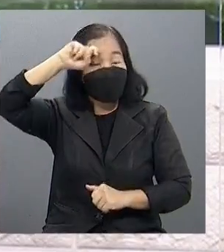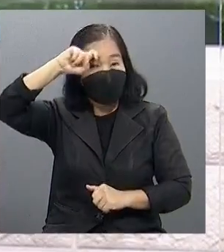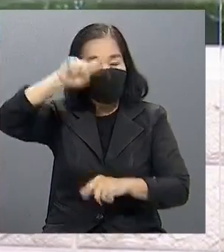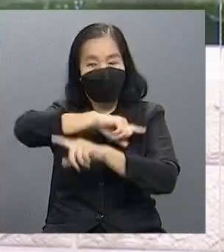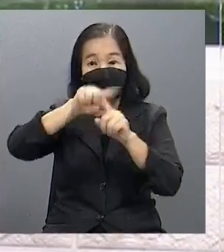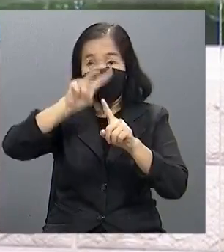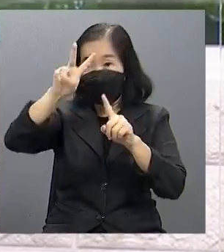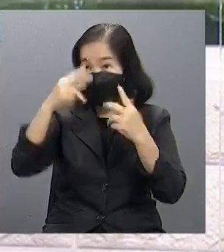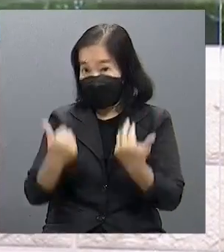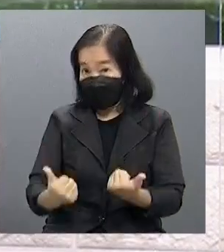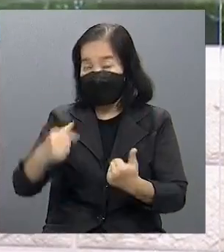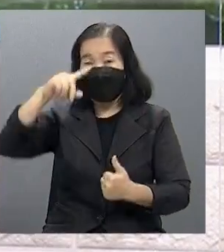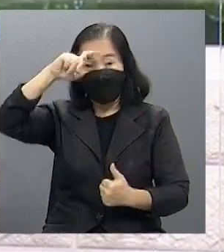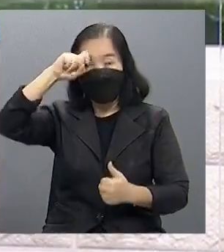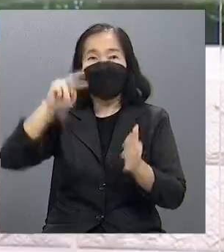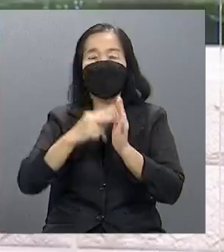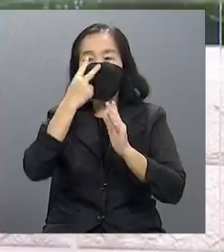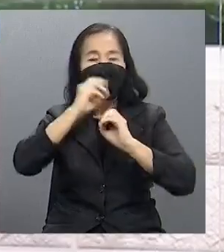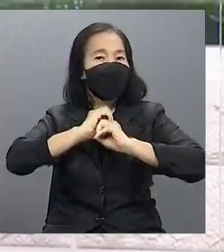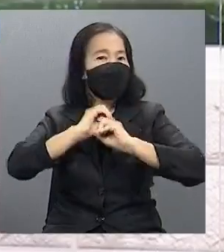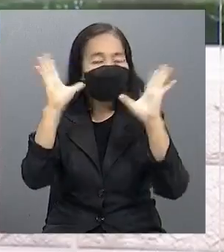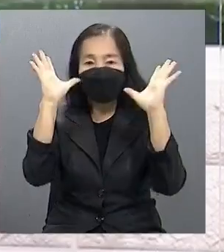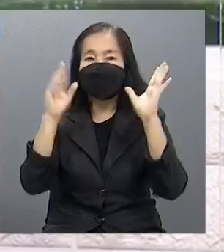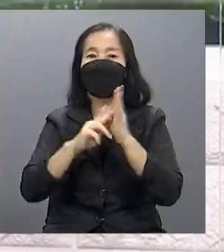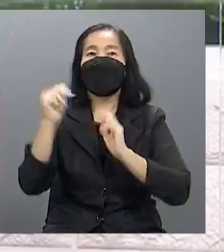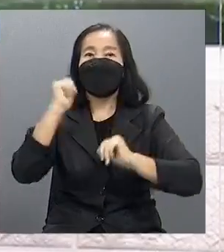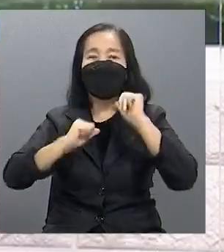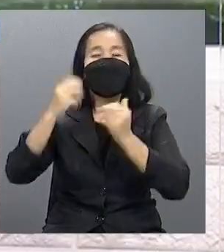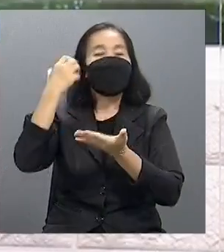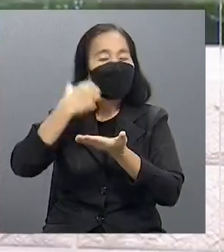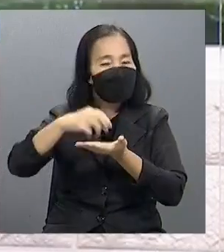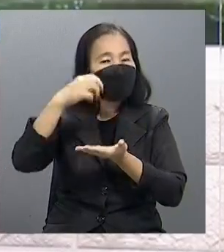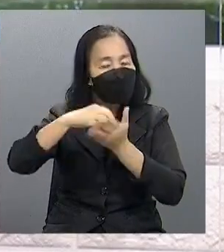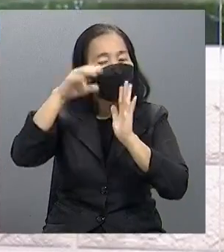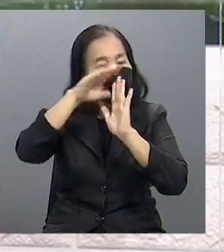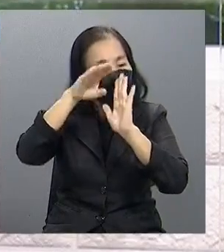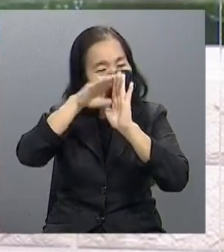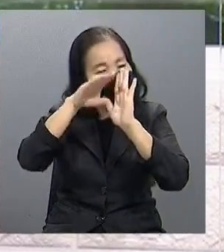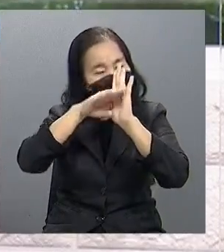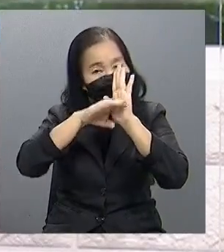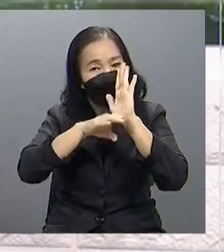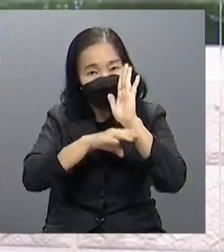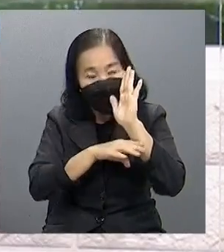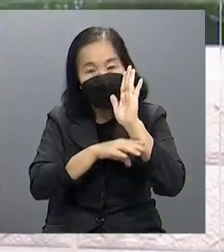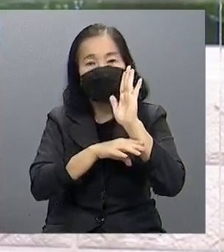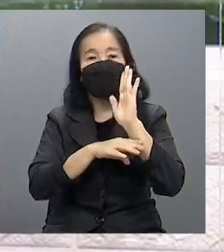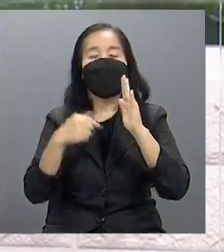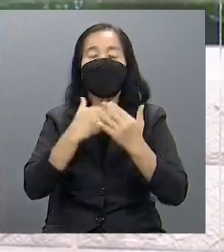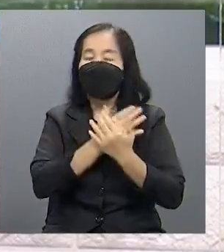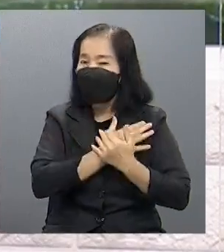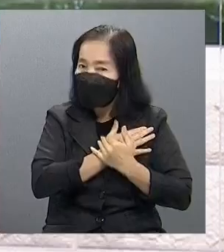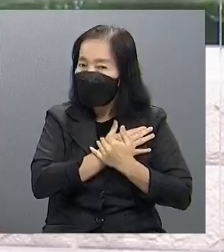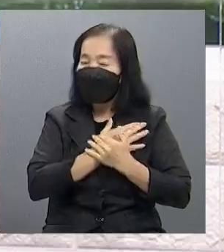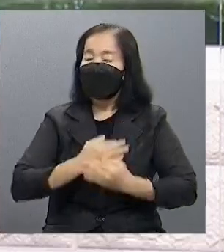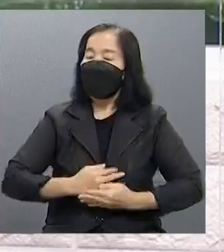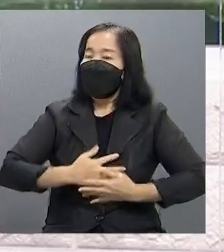จะไม่ผิดหวังเลยละครเรื่องนี้มันจะบอกเล่าเรื่องราวต่างๆรวมไปถึงมันจะมีทั้งความรักความประทับใจความรู้